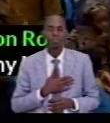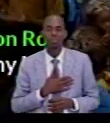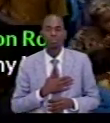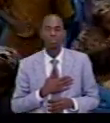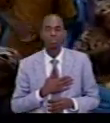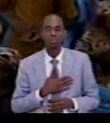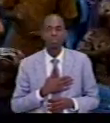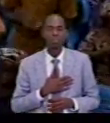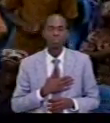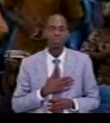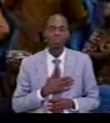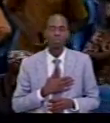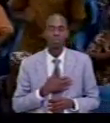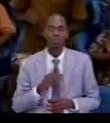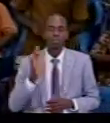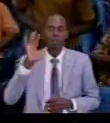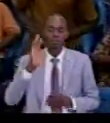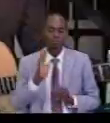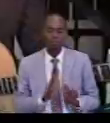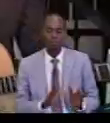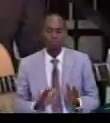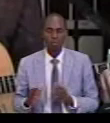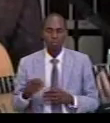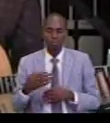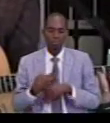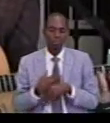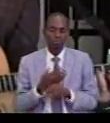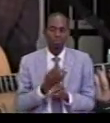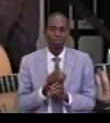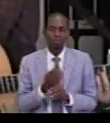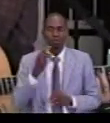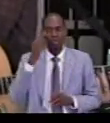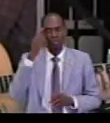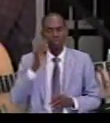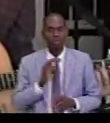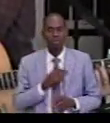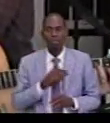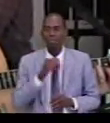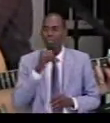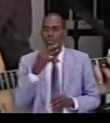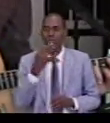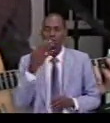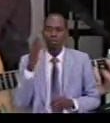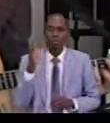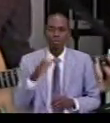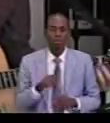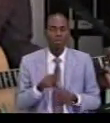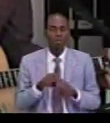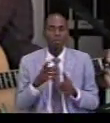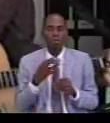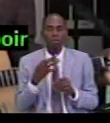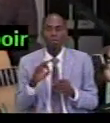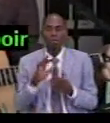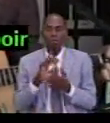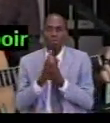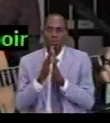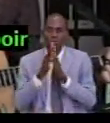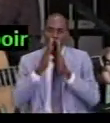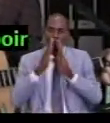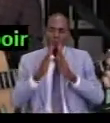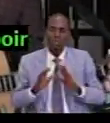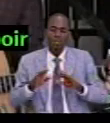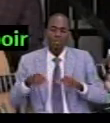Tes plans formés pour nous, non de malheur, mais de paix, nous donne